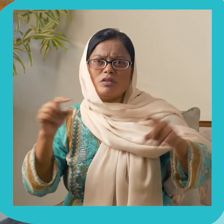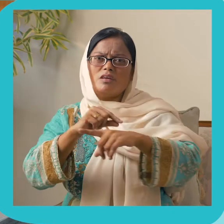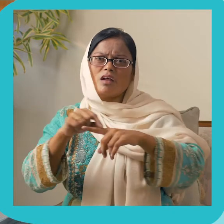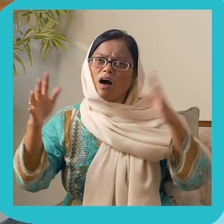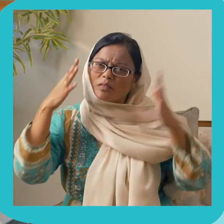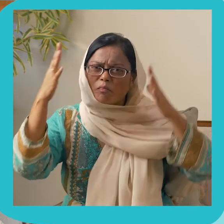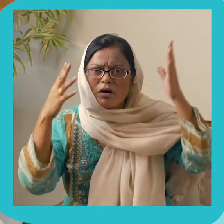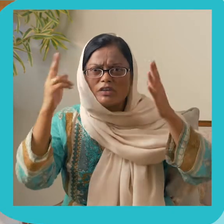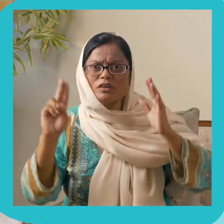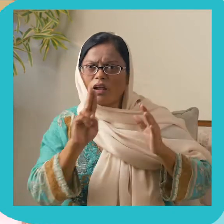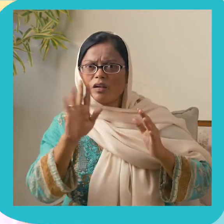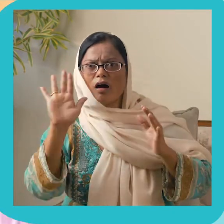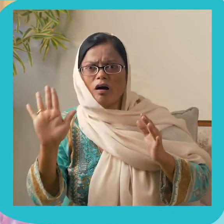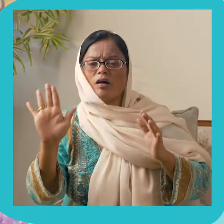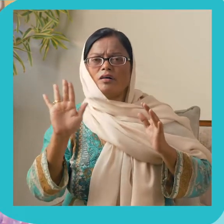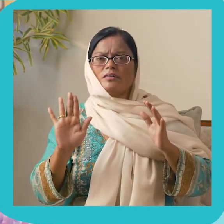रहा।